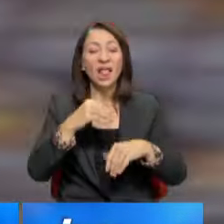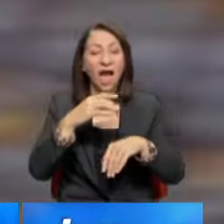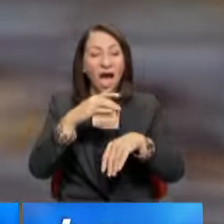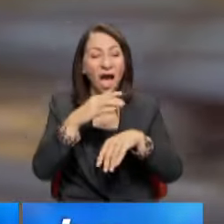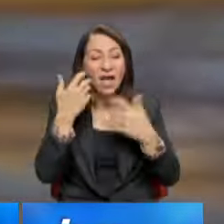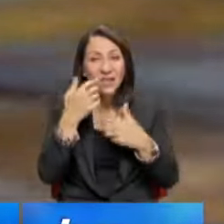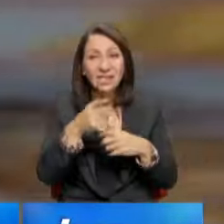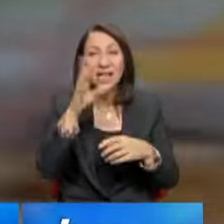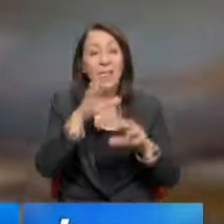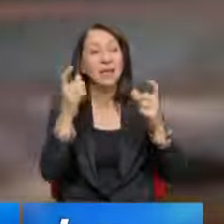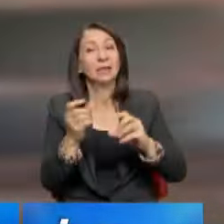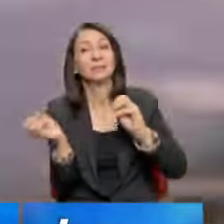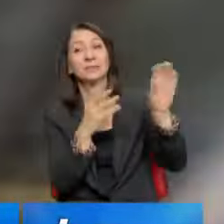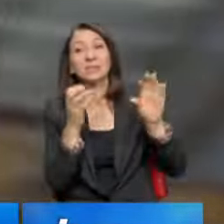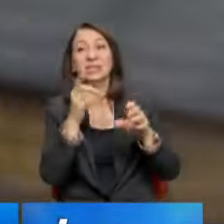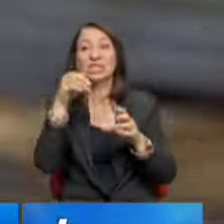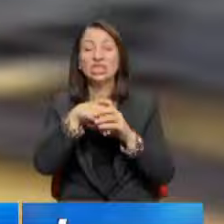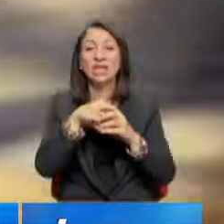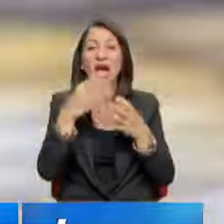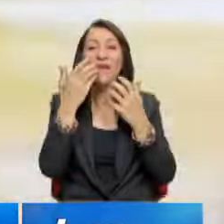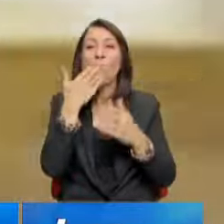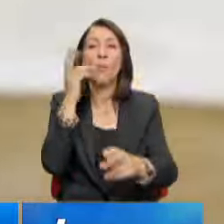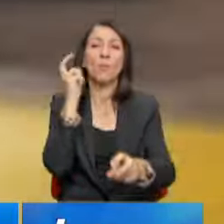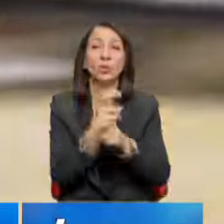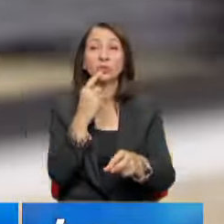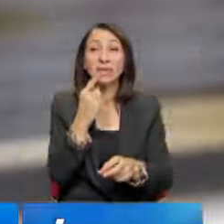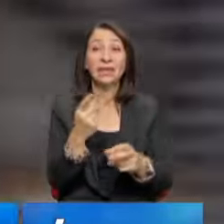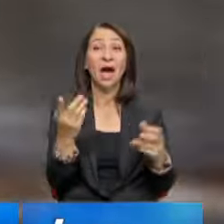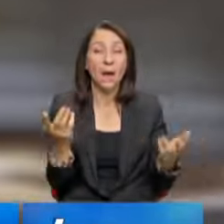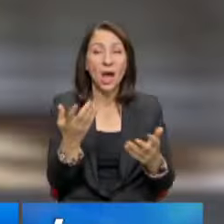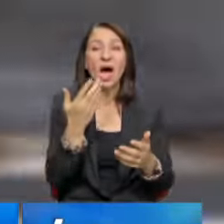diğer barınaklara gönderildi. İçeride hayvan kalmadı iddia edildi ama